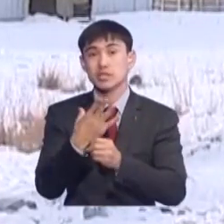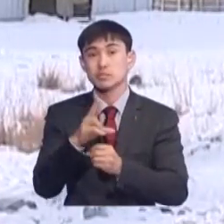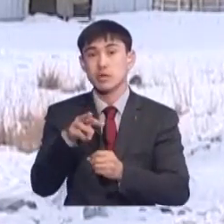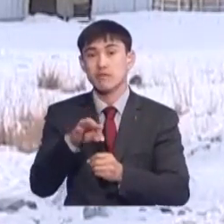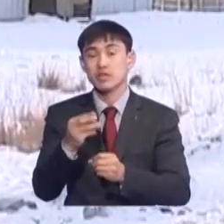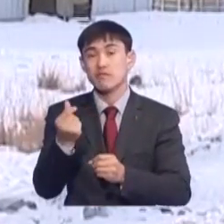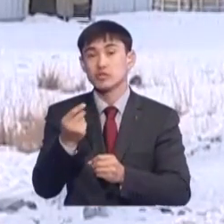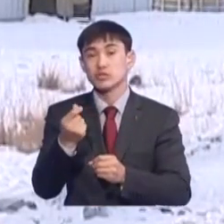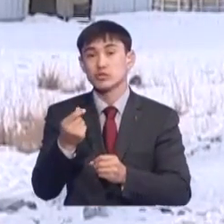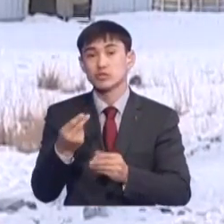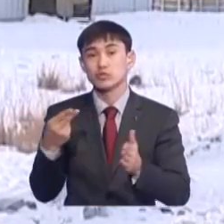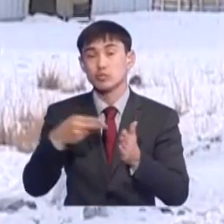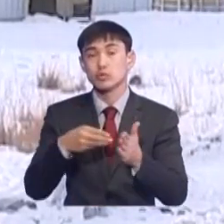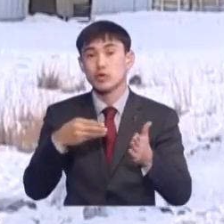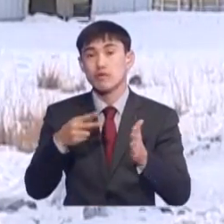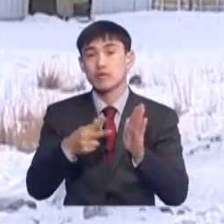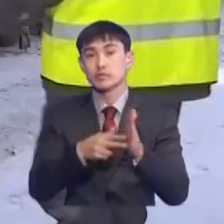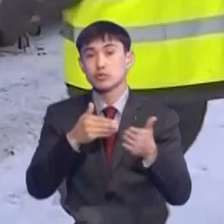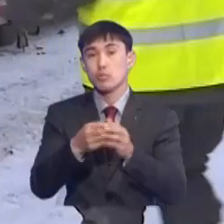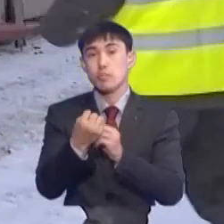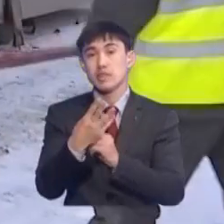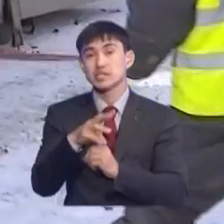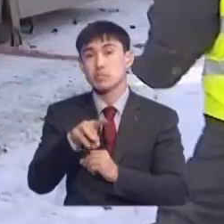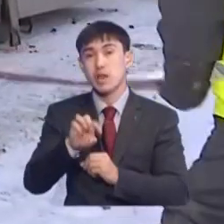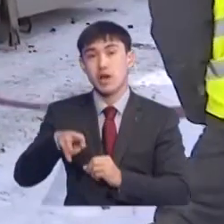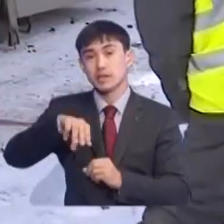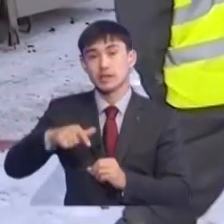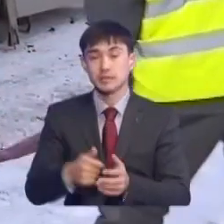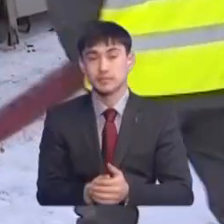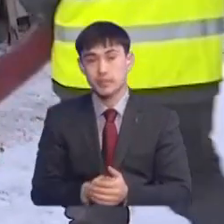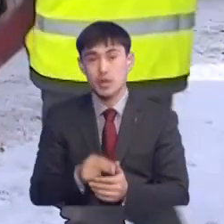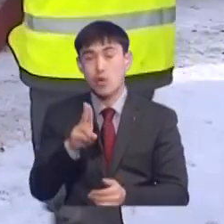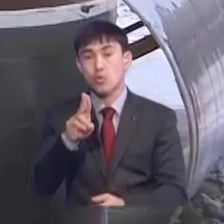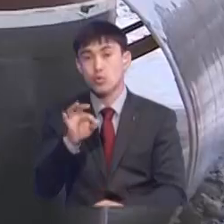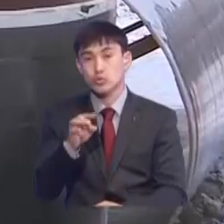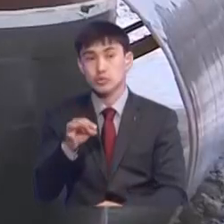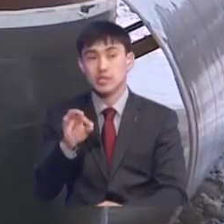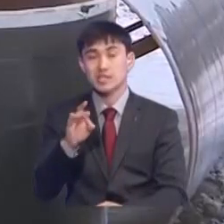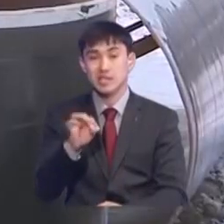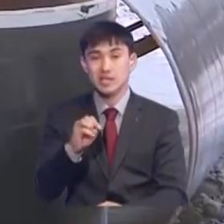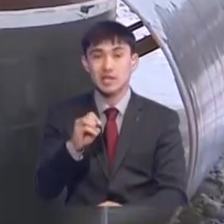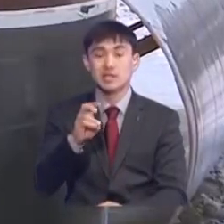инвестиционной стоимостью от 8 до 15 млрд в этом году на реках в кусум ескельдинский